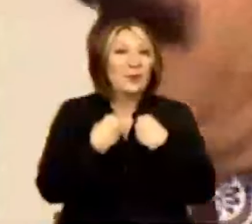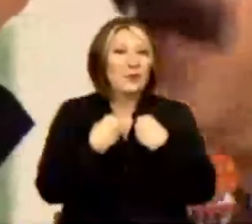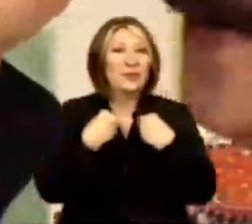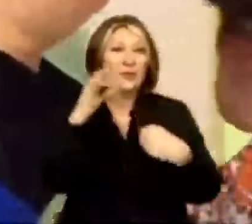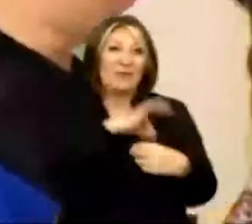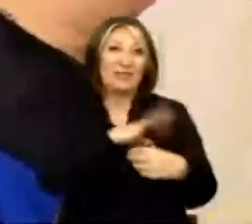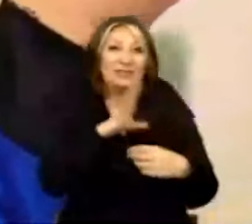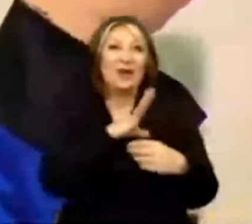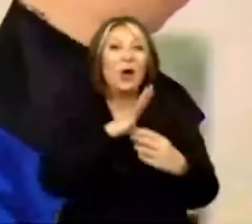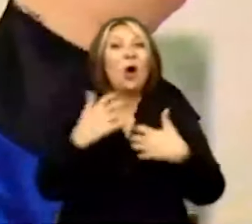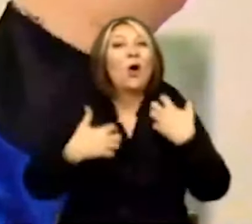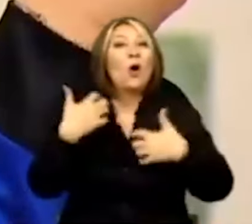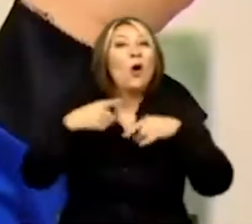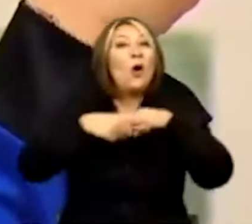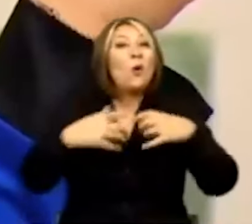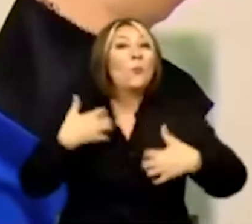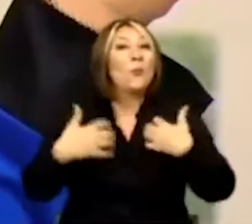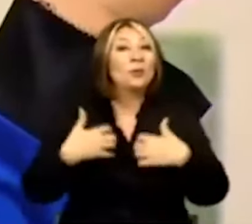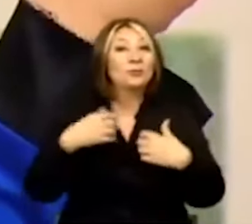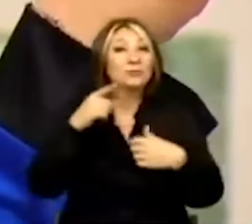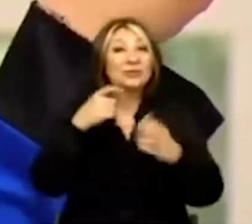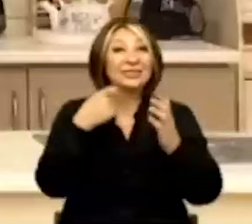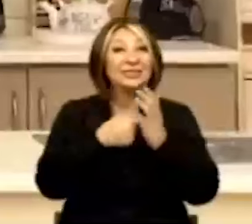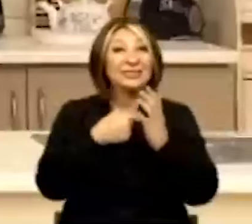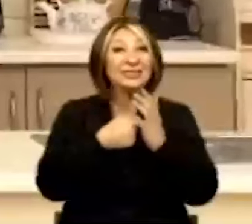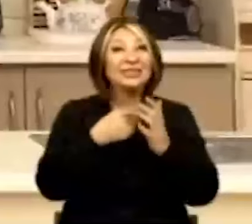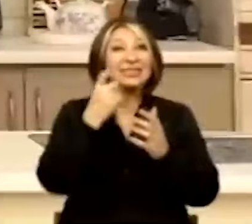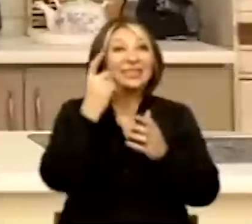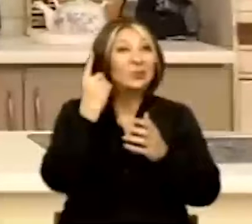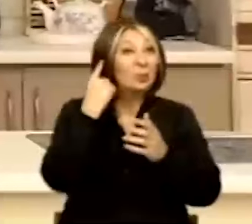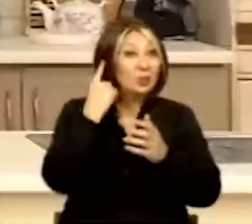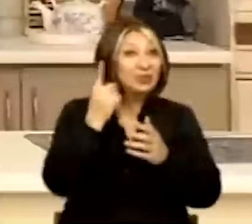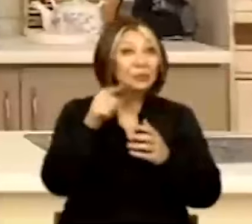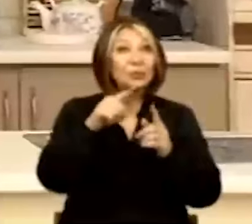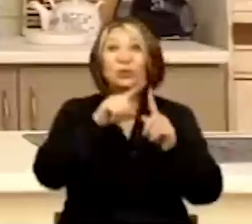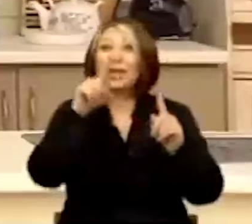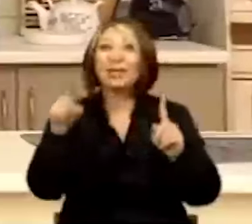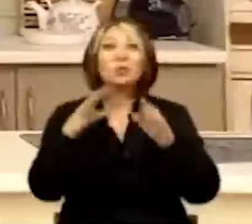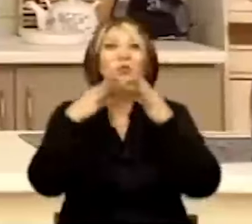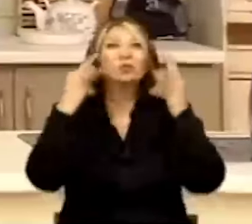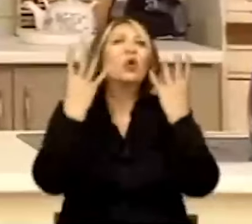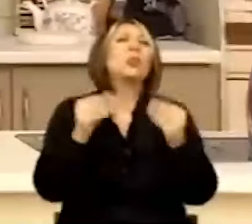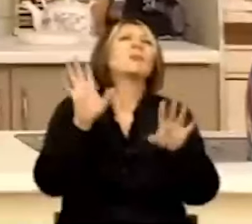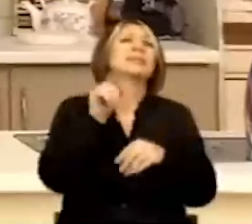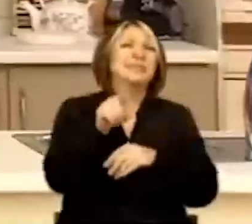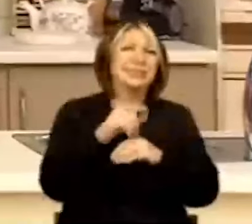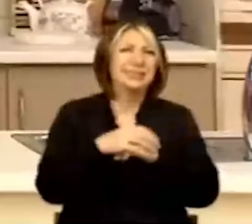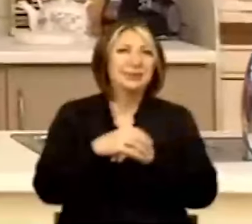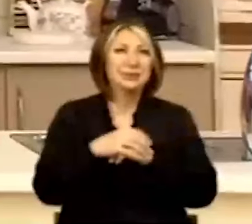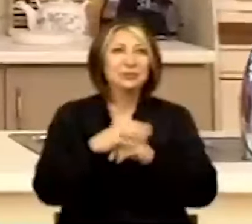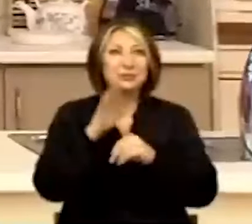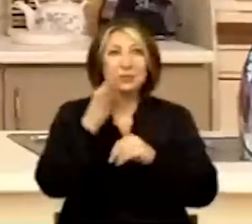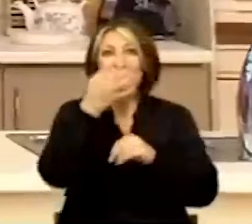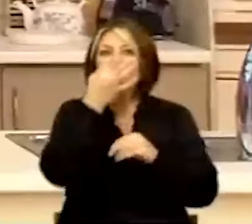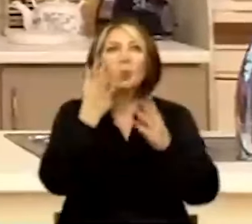mutlu olmamıza yarayan hormonlar. Eğer bu hormonun isimlerini ilk kez duyuyorsanız demek ki bugüne kadar mutlu olamamışsınız. Peki hocam bunu